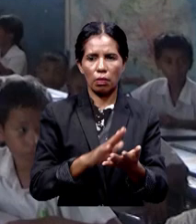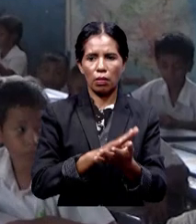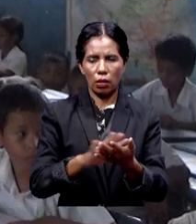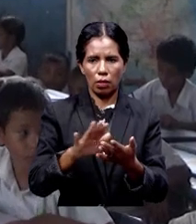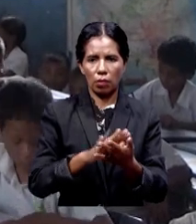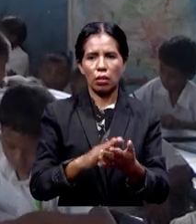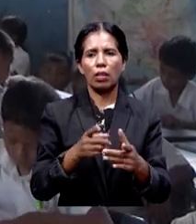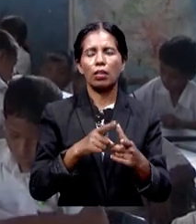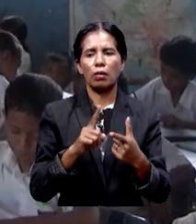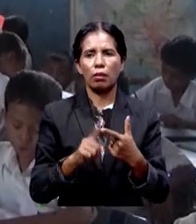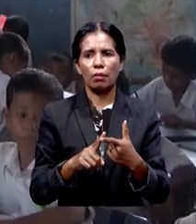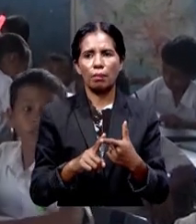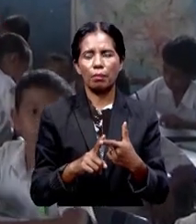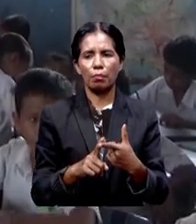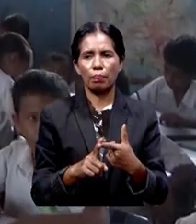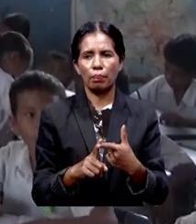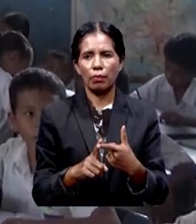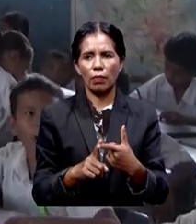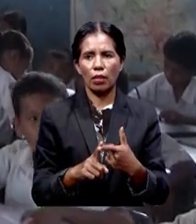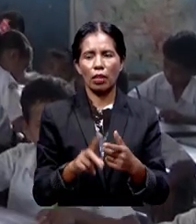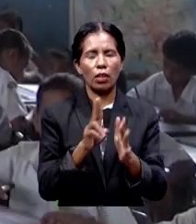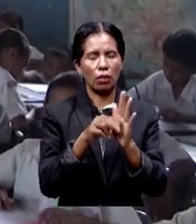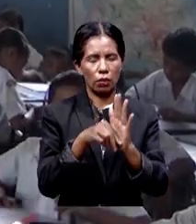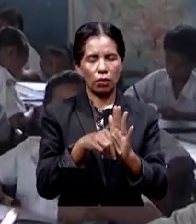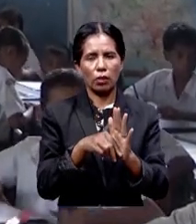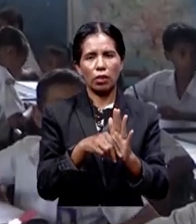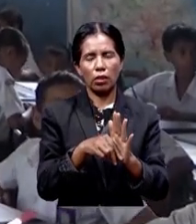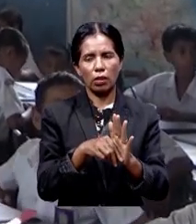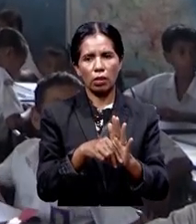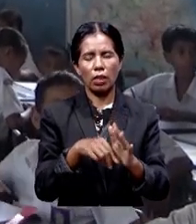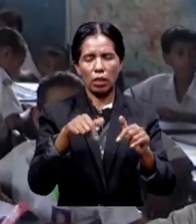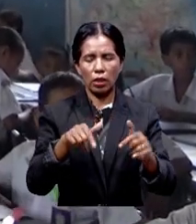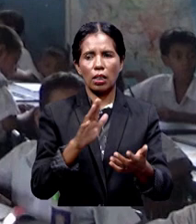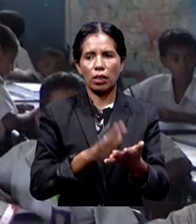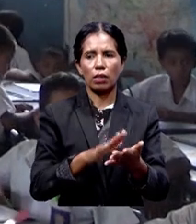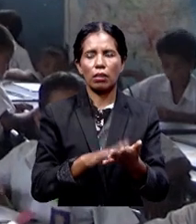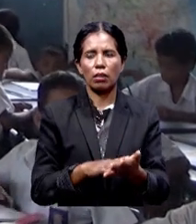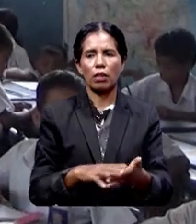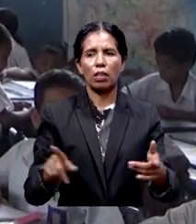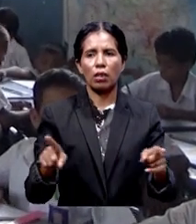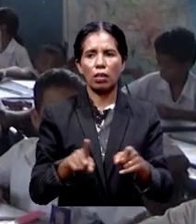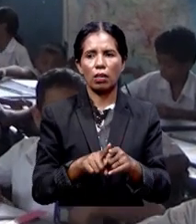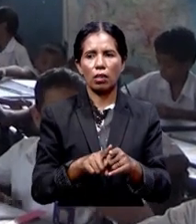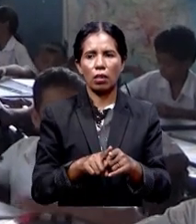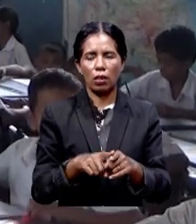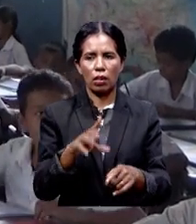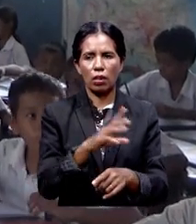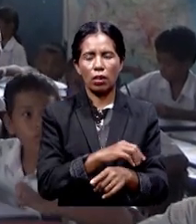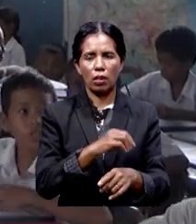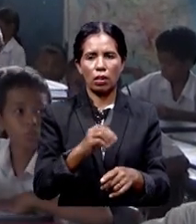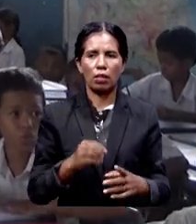depois durante horas sira nelaran iha skola anesan segundo uma ia